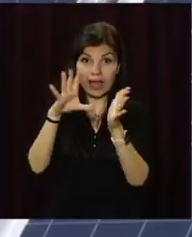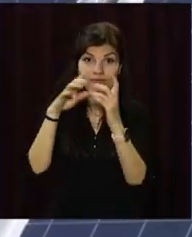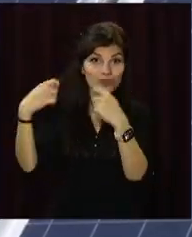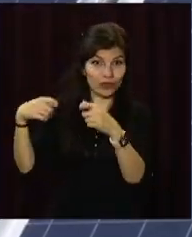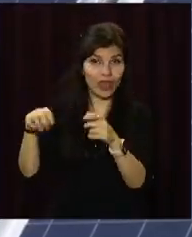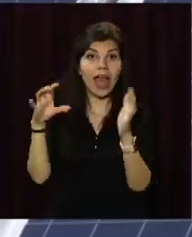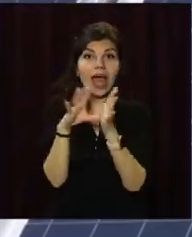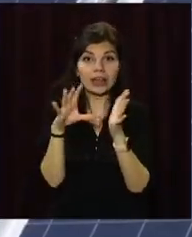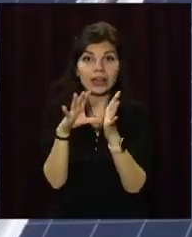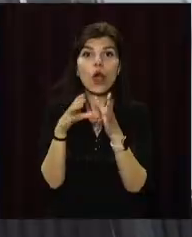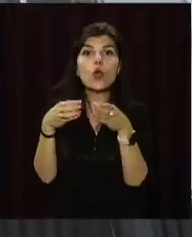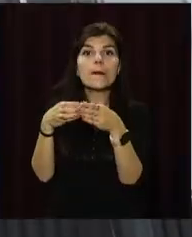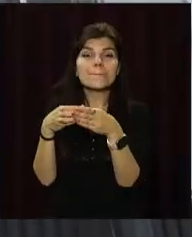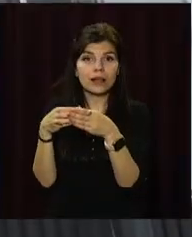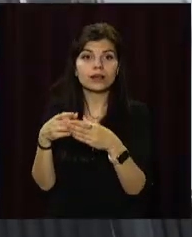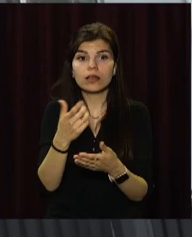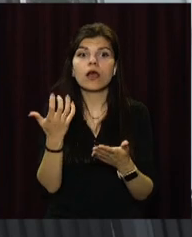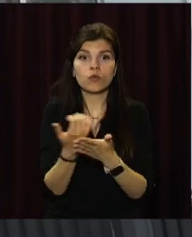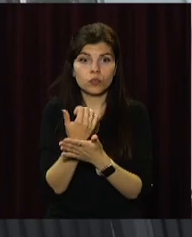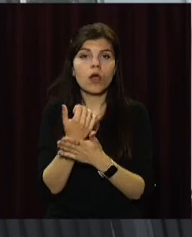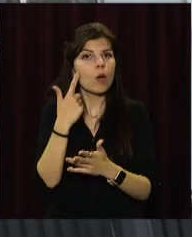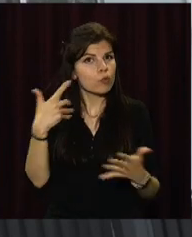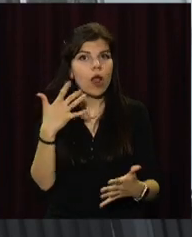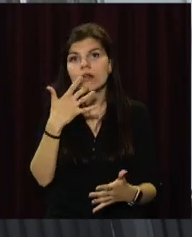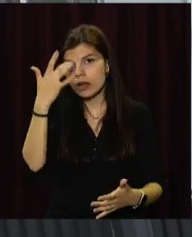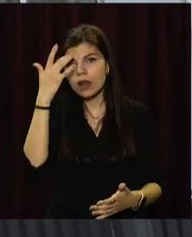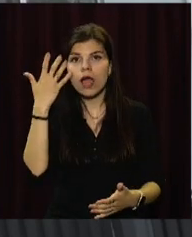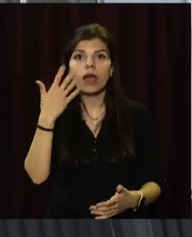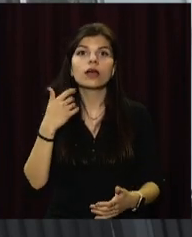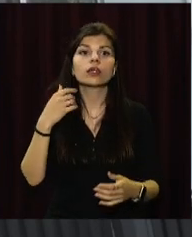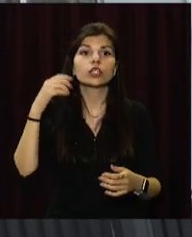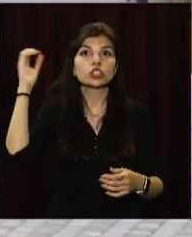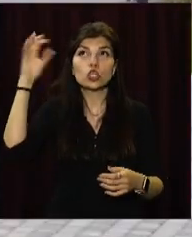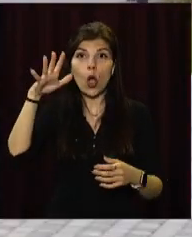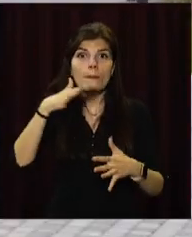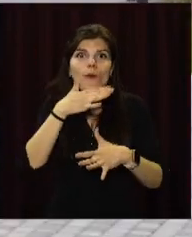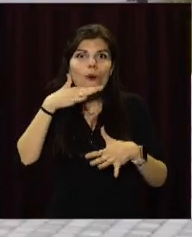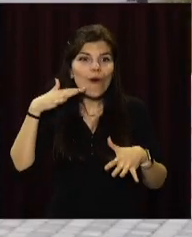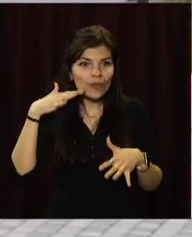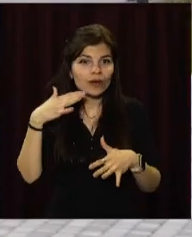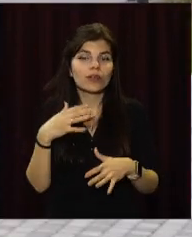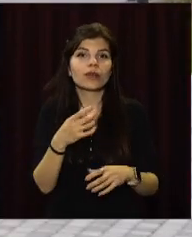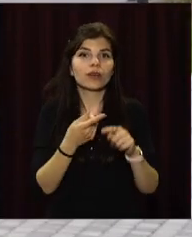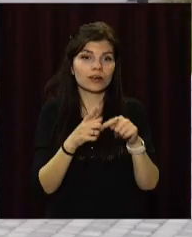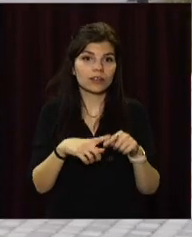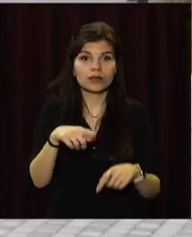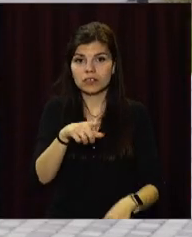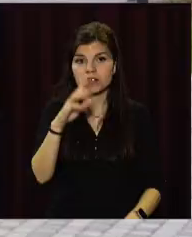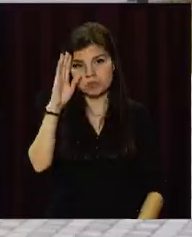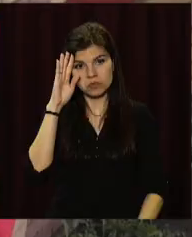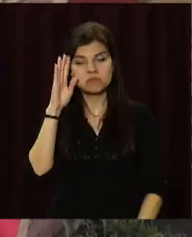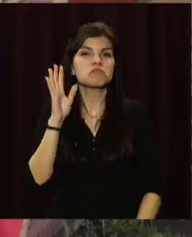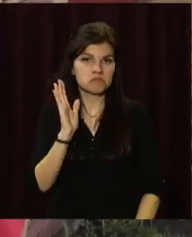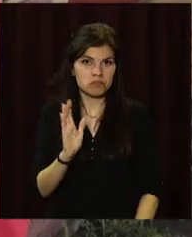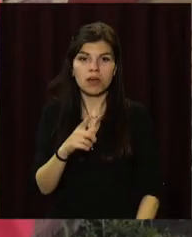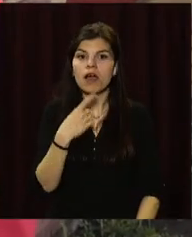енергію енергопостачальним компаніям вдається здебільшого влітку, коли кількість сонячних днів найбільша. Однак це Олега Солопа не розчаровує. Чоловік